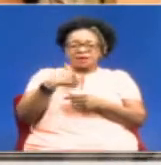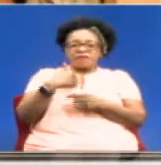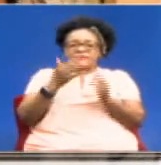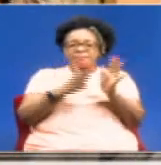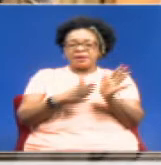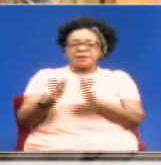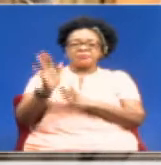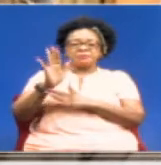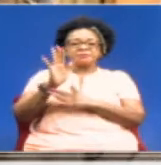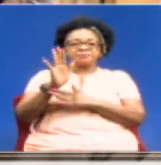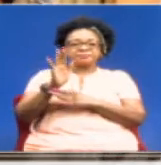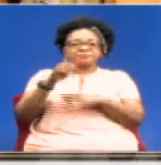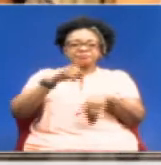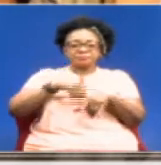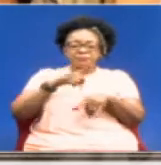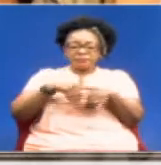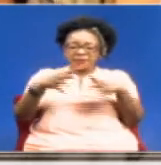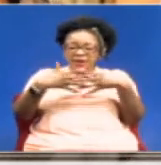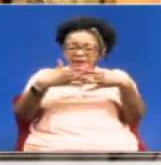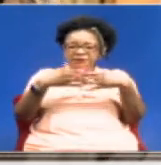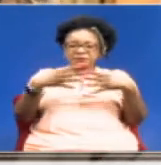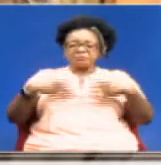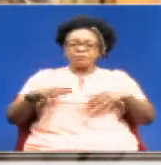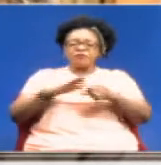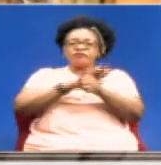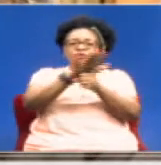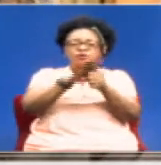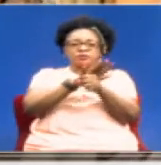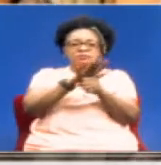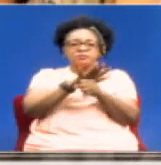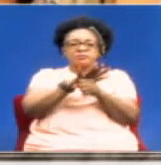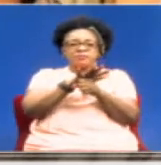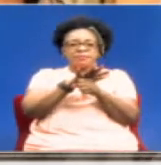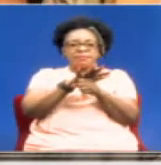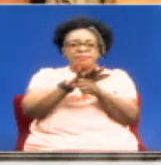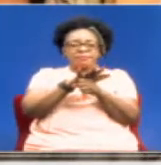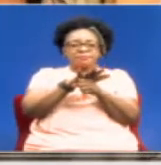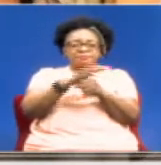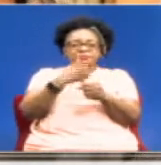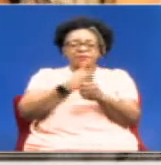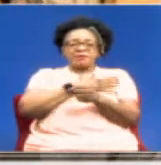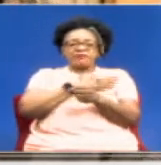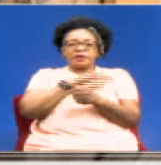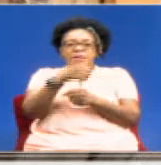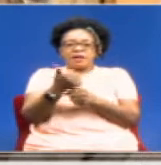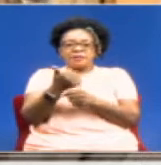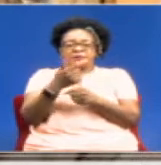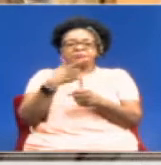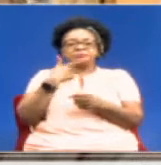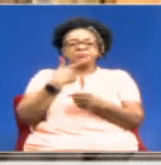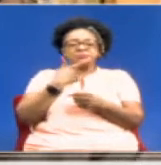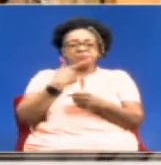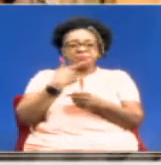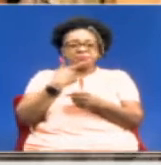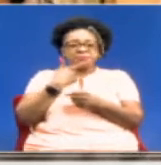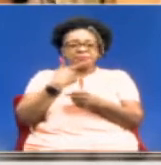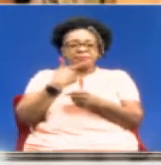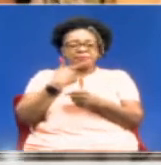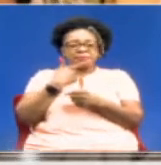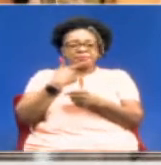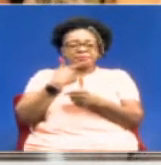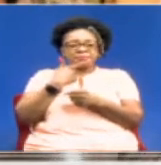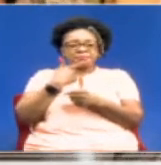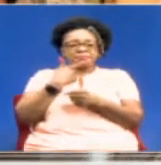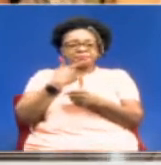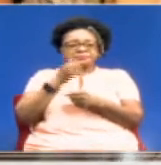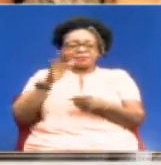hapo nje kwa gate, watu wamejaa. Rafiki yangu mwingine hapa akakuja akaniambia